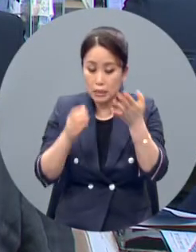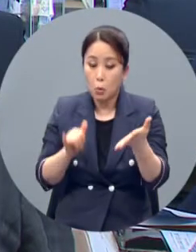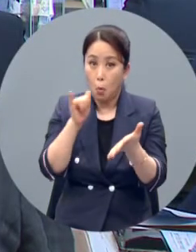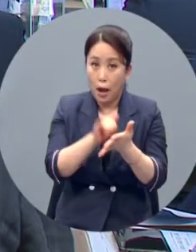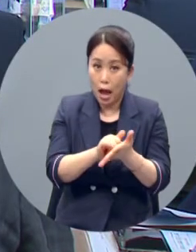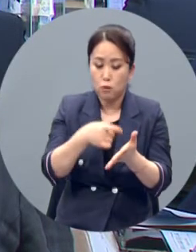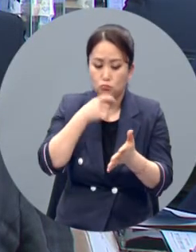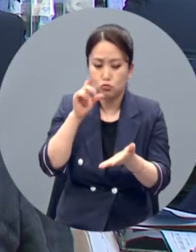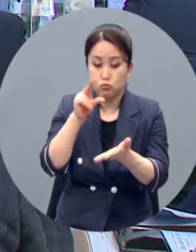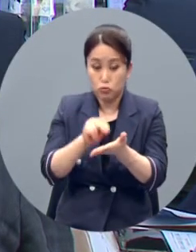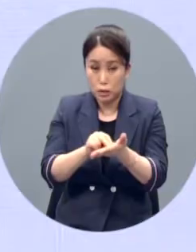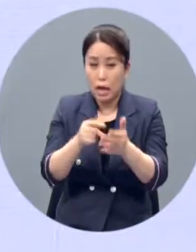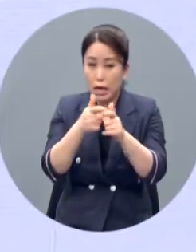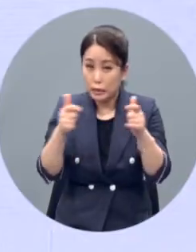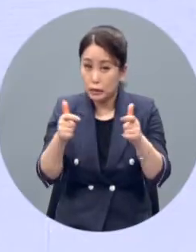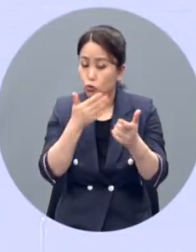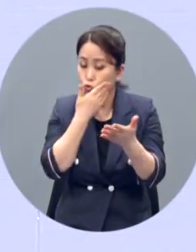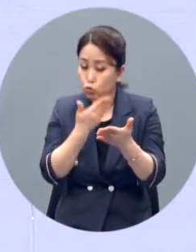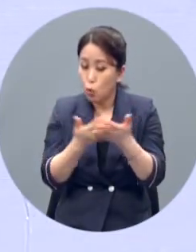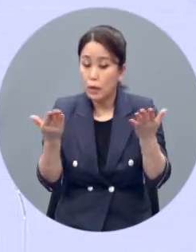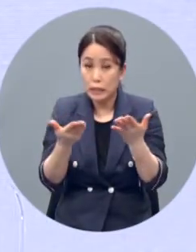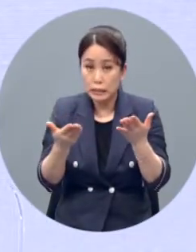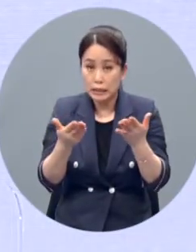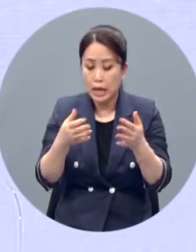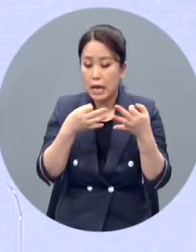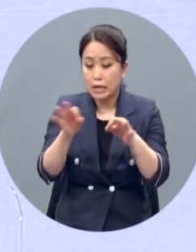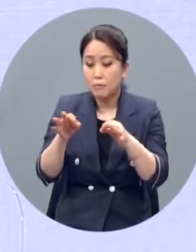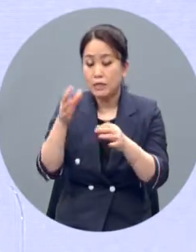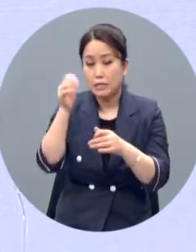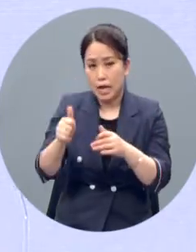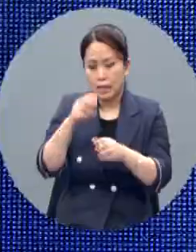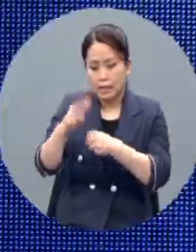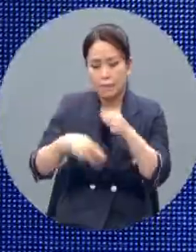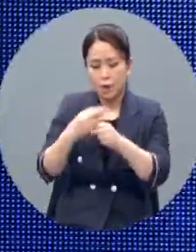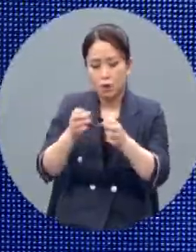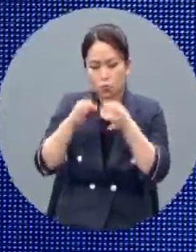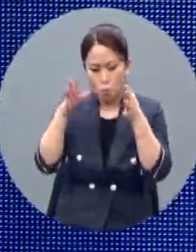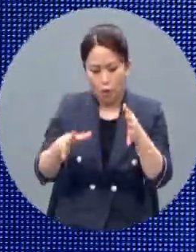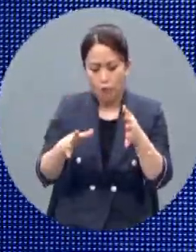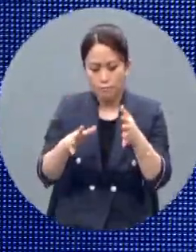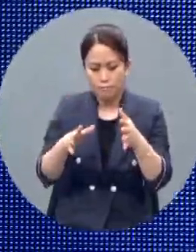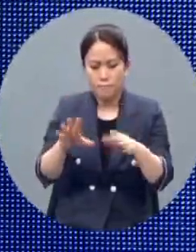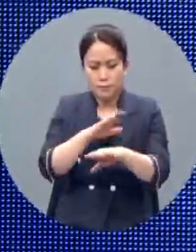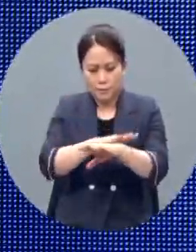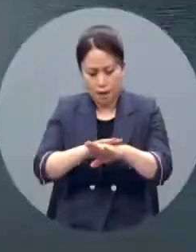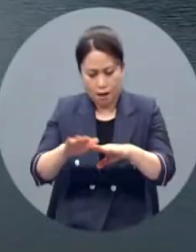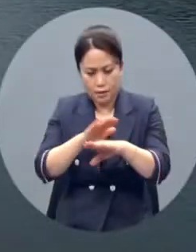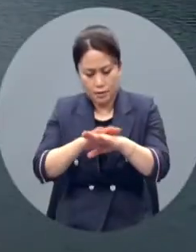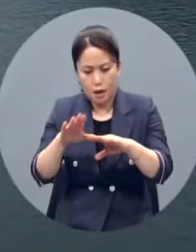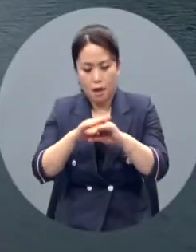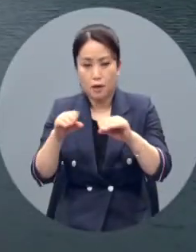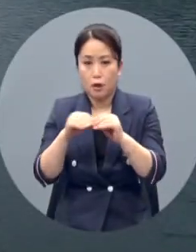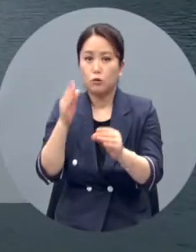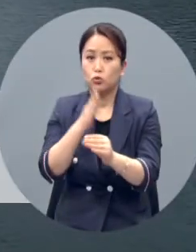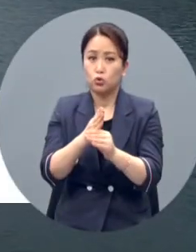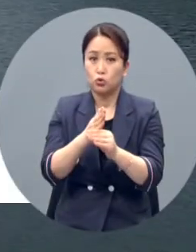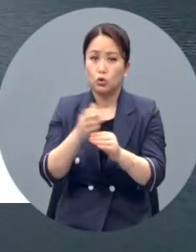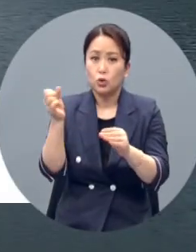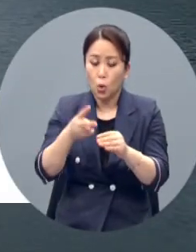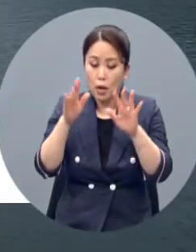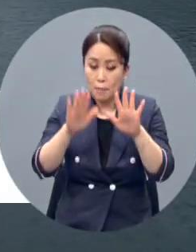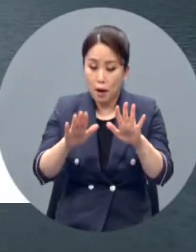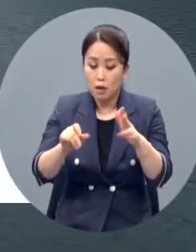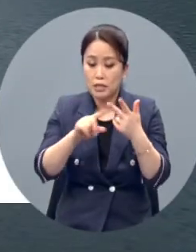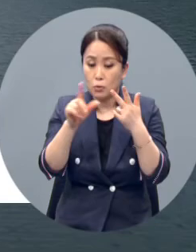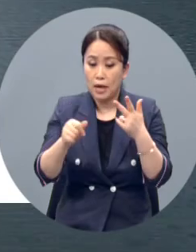현안은 김 지사 임기 3년 여 동안 의미 있는 진전을 이루었습니다 이번달 합 청과 창녕 지역에 물을